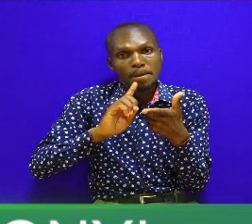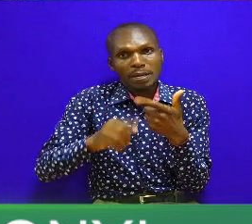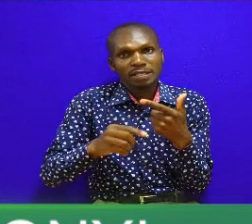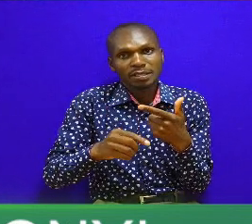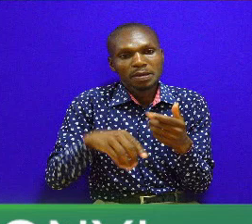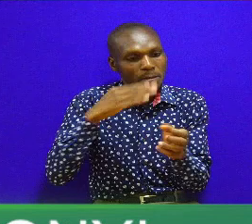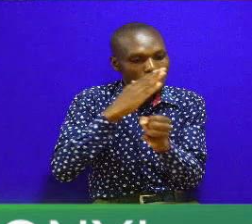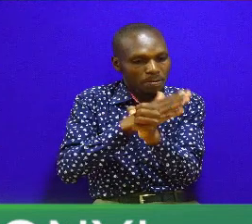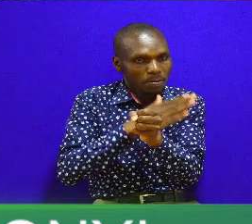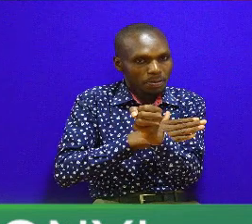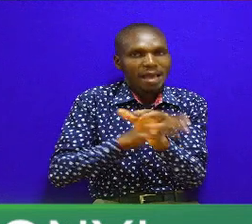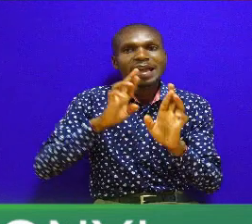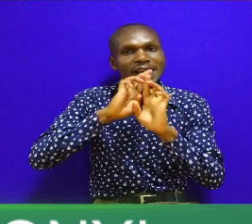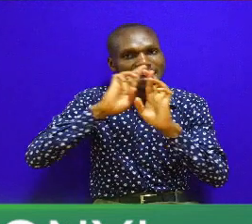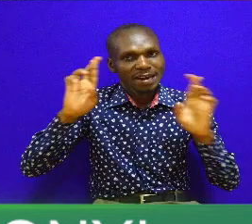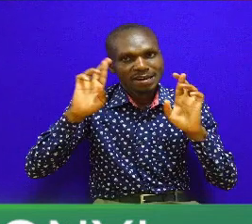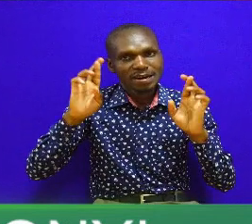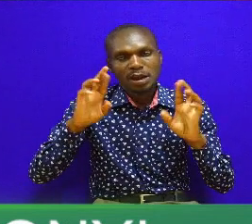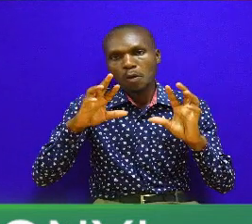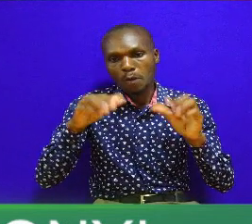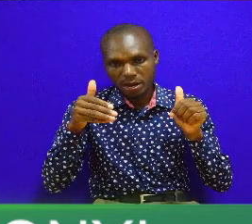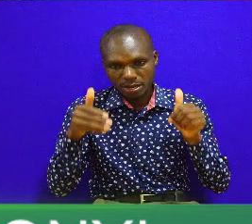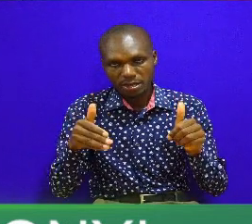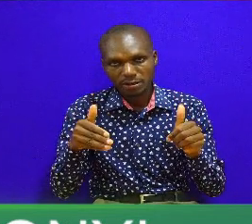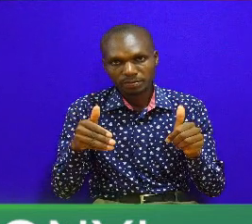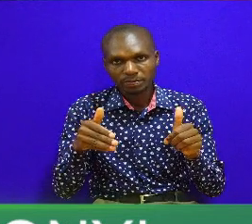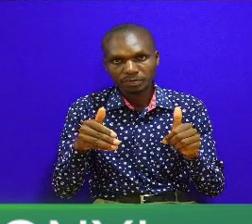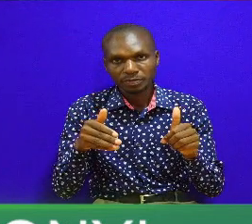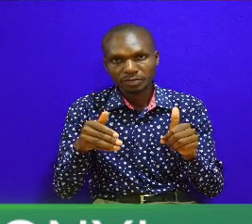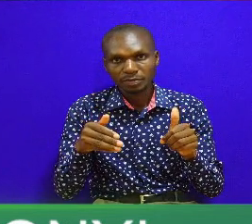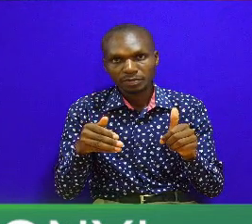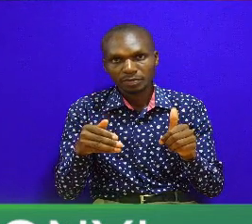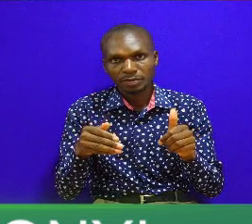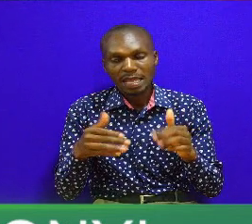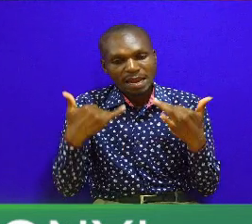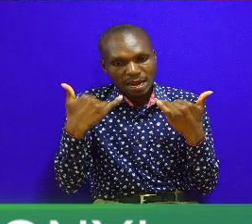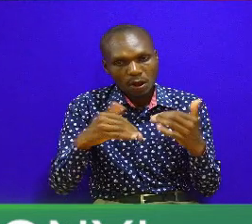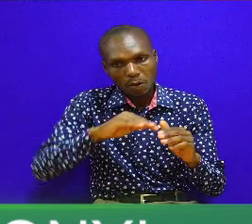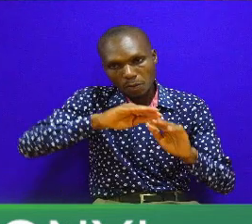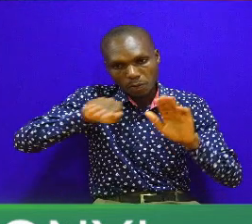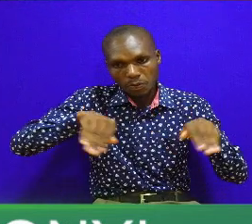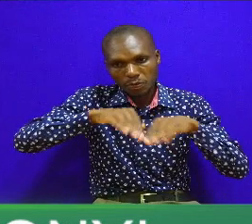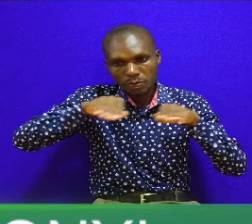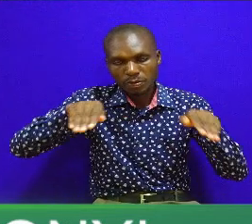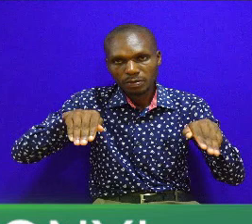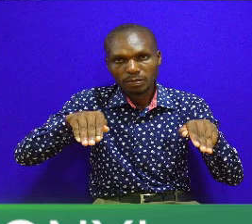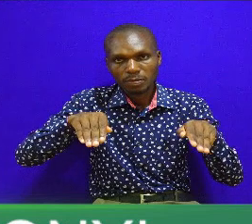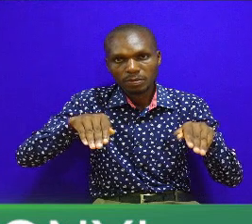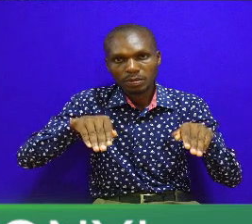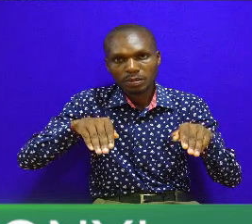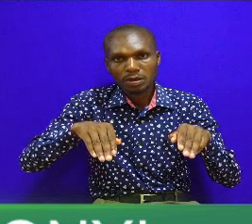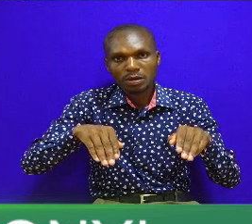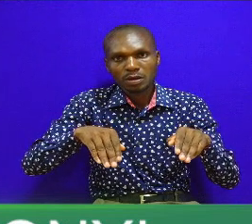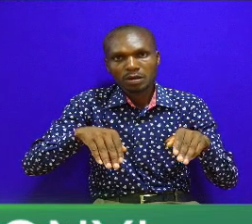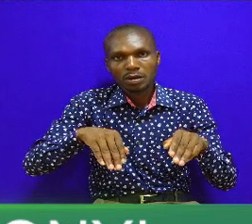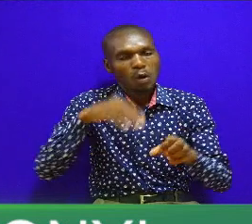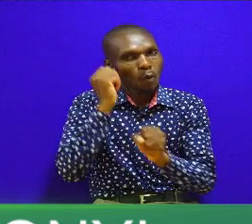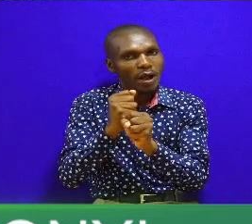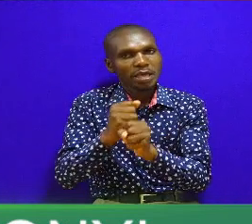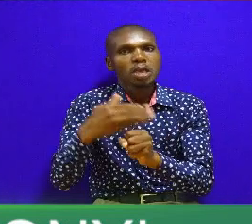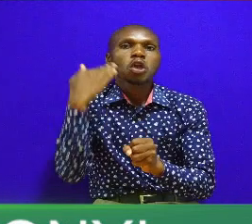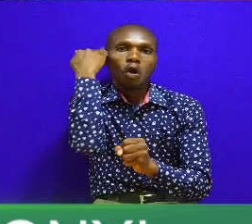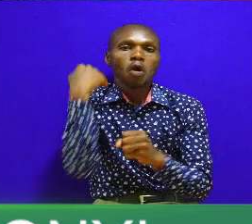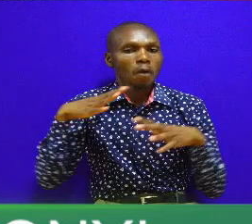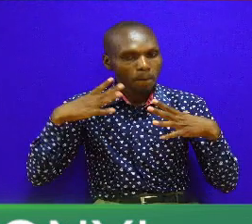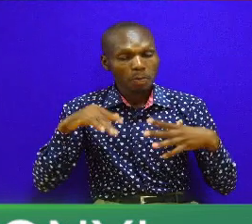kidonda tayari inaanza kupona. Na tuko uwanjani hapa, tutapambana na watu wote ambao